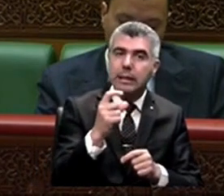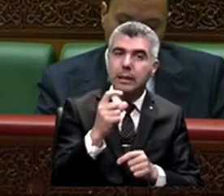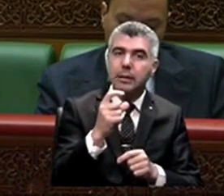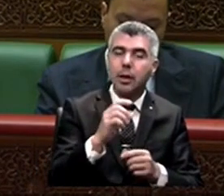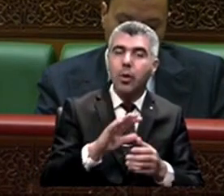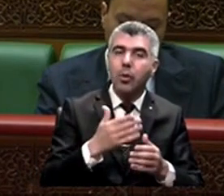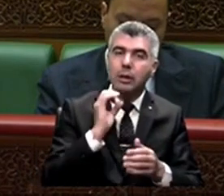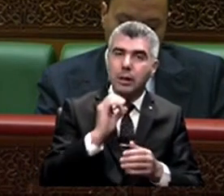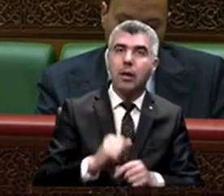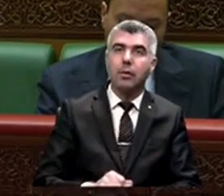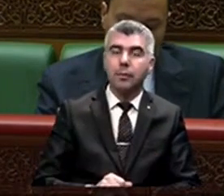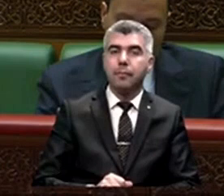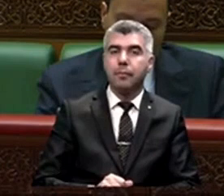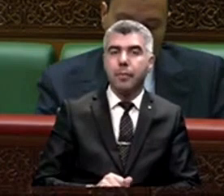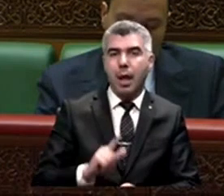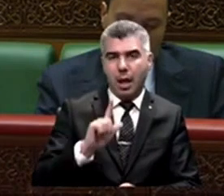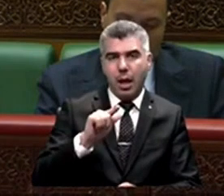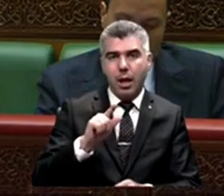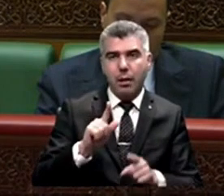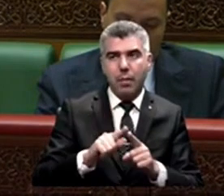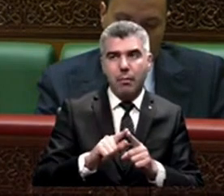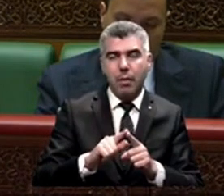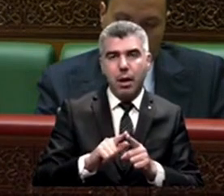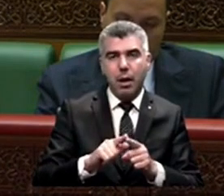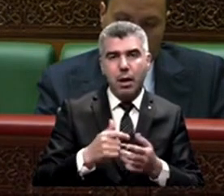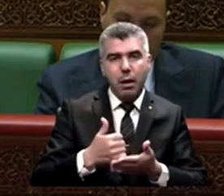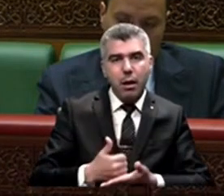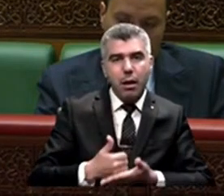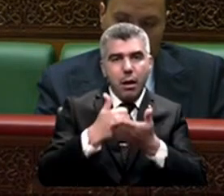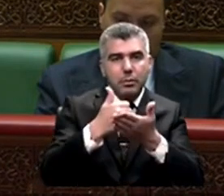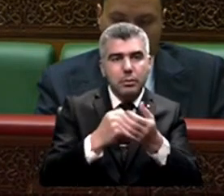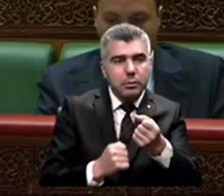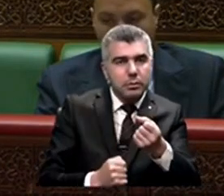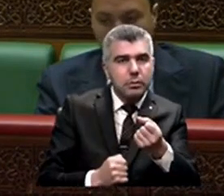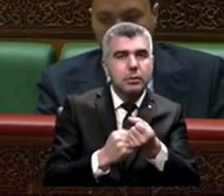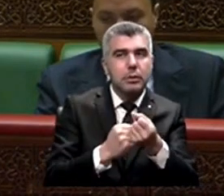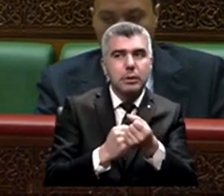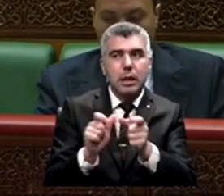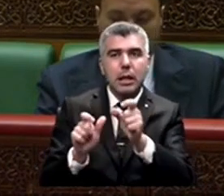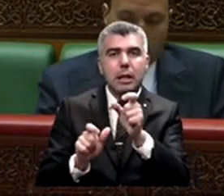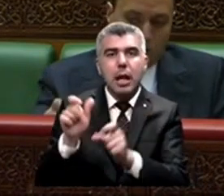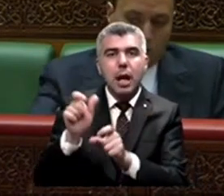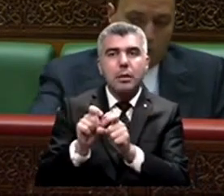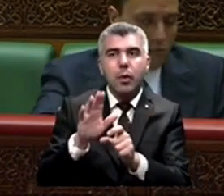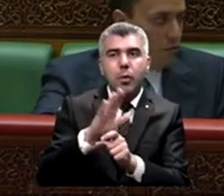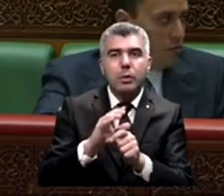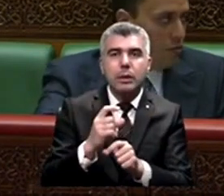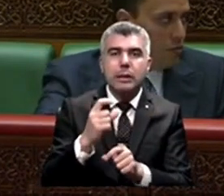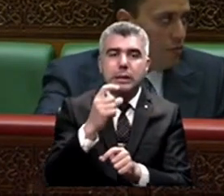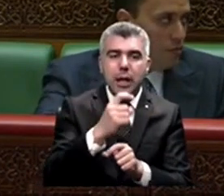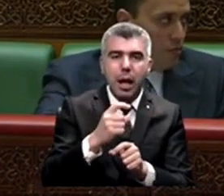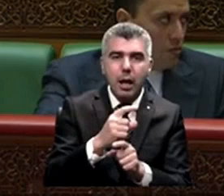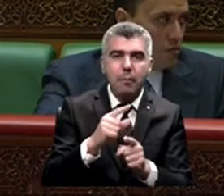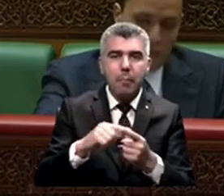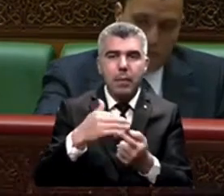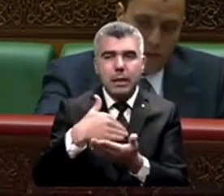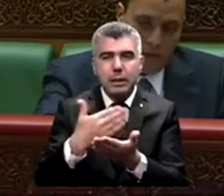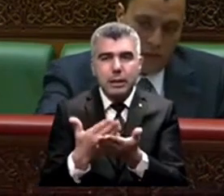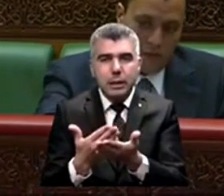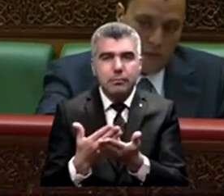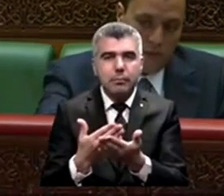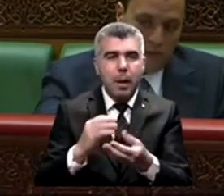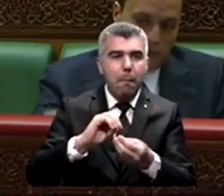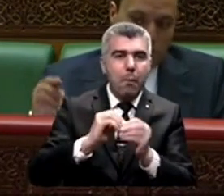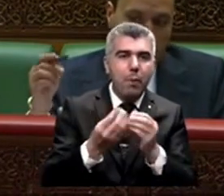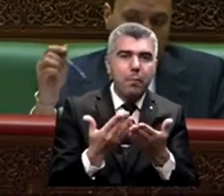والامنية ساهمت في تحصين الخصوصية الروحية لابنائنا بالمهجر من انقسامات العقائدية والخلافات